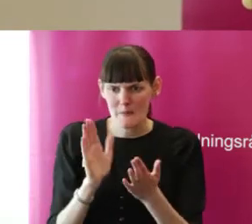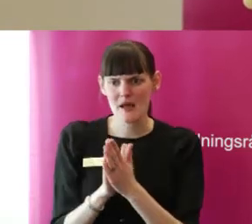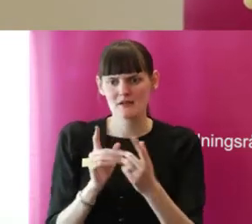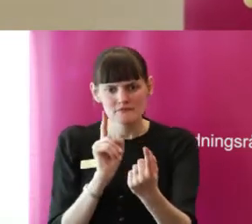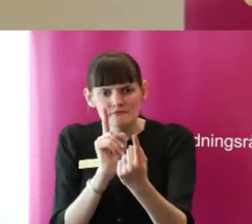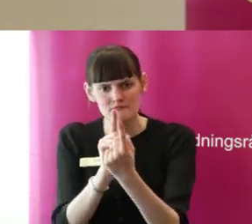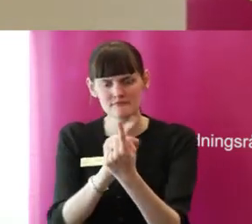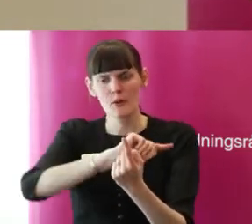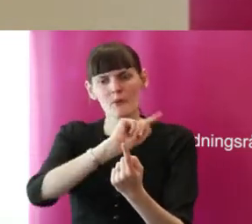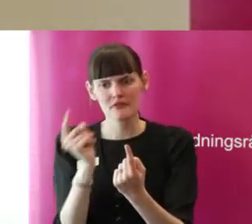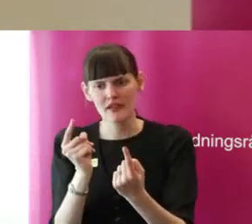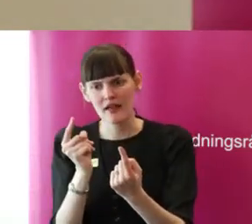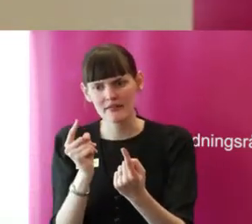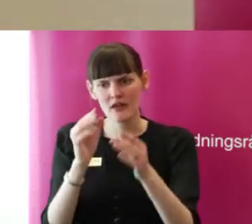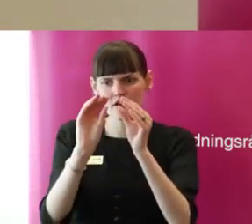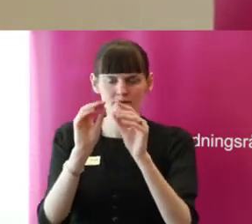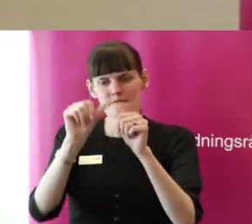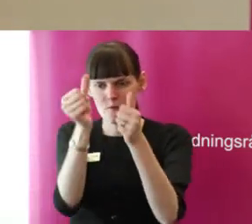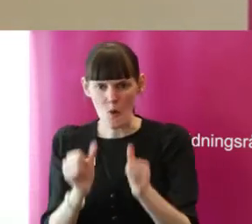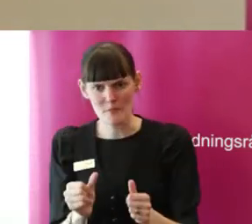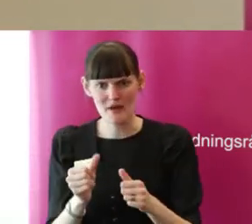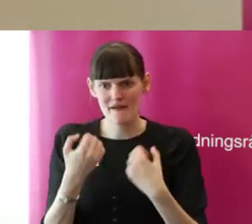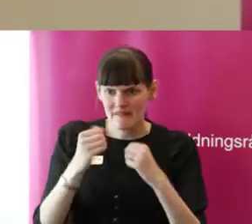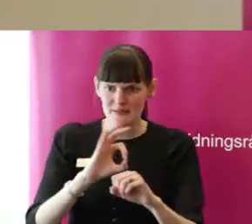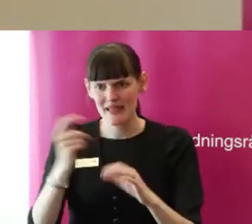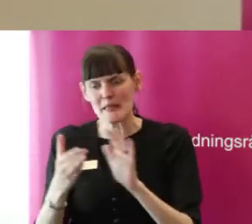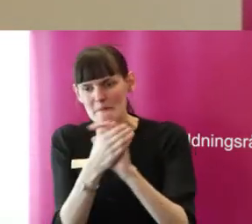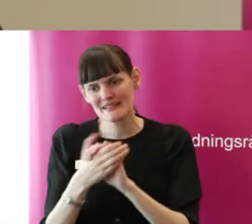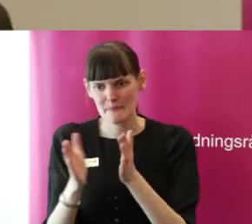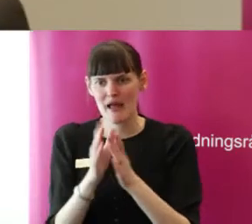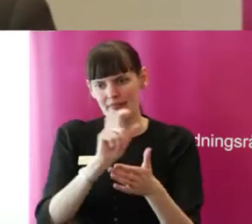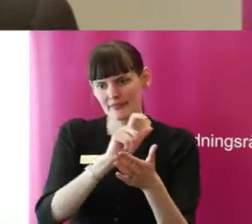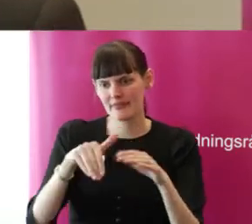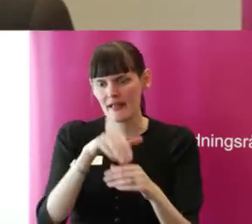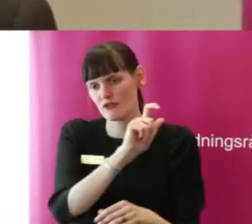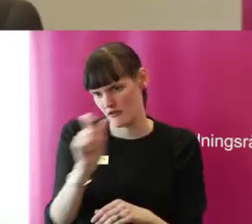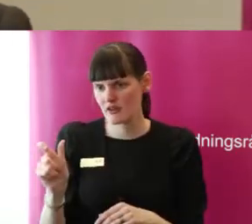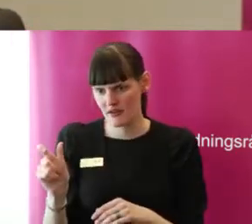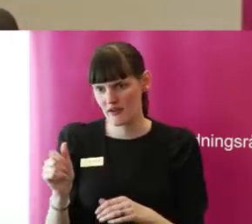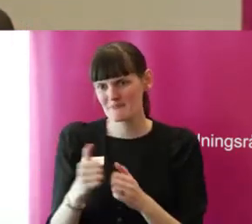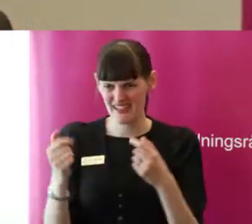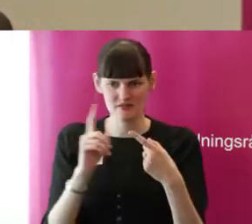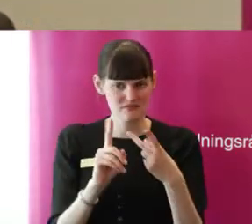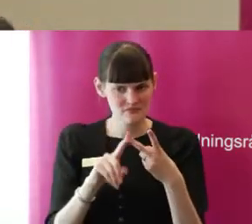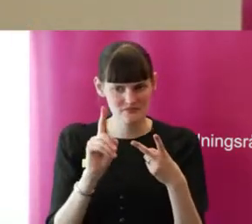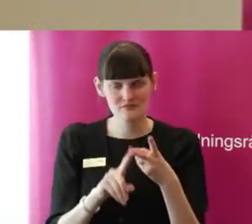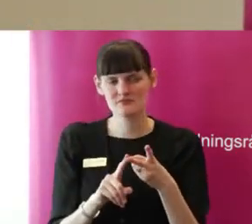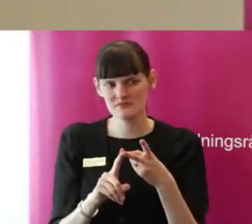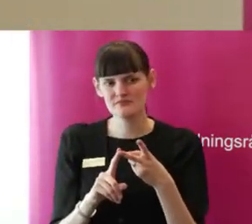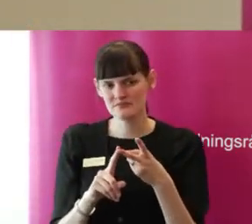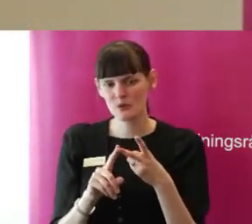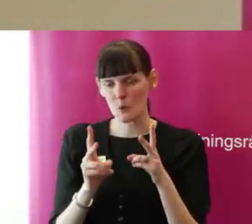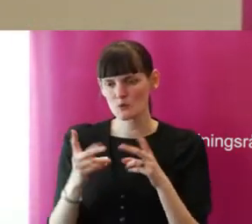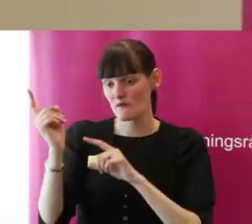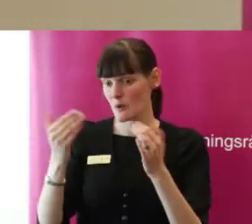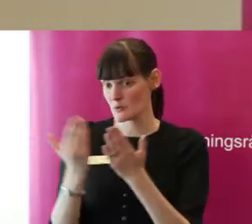deltagaren utformar verksamheten. Men för det andra så att